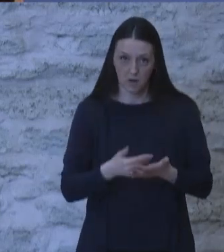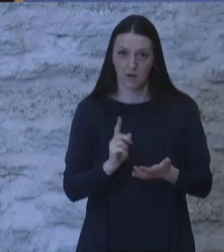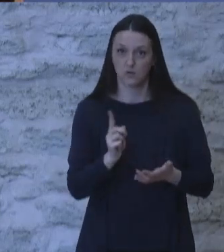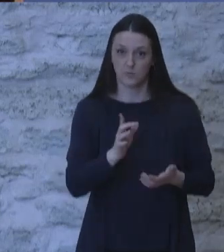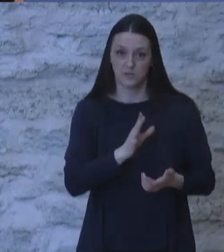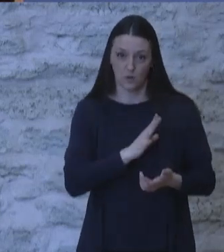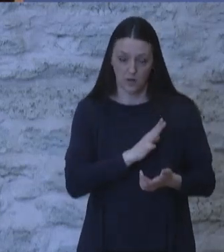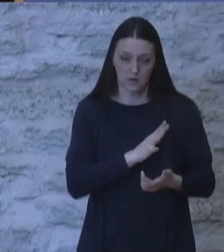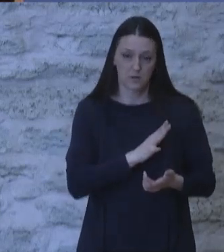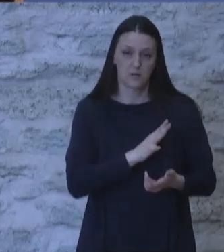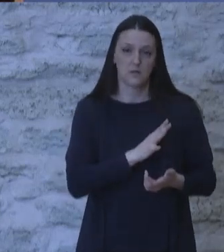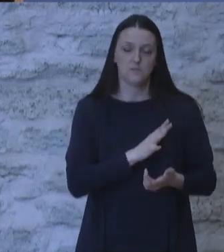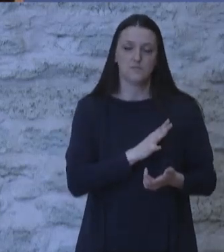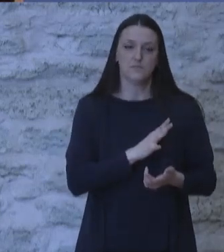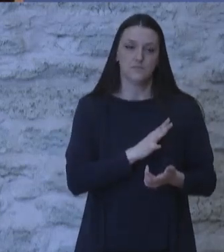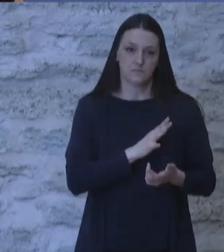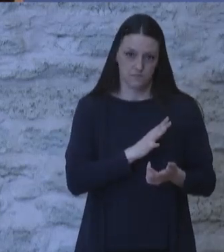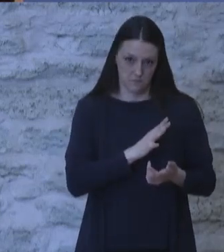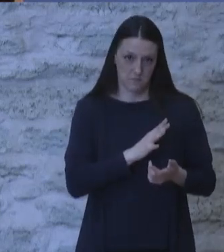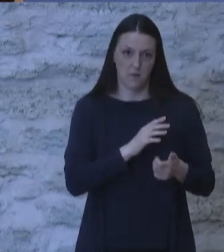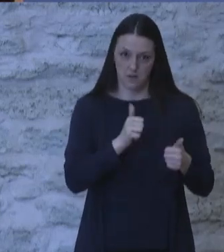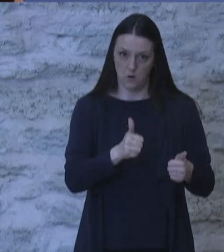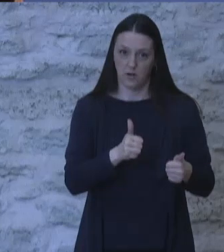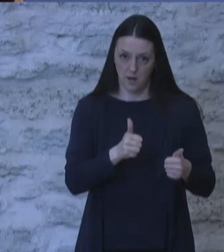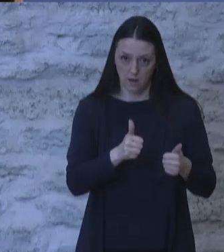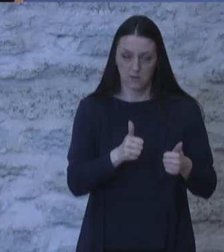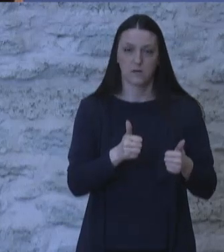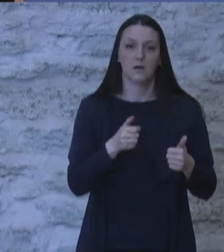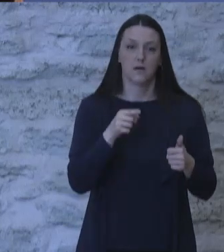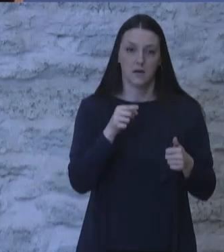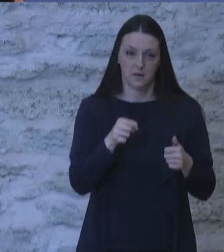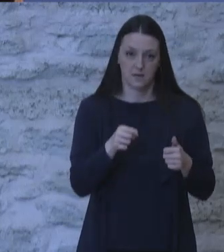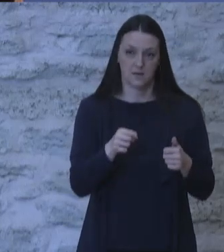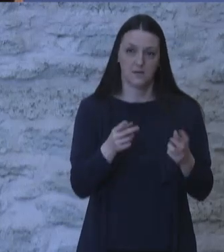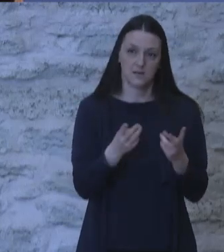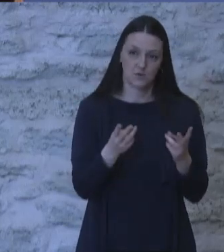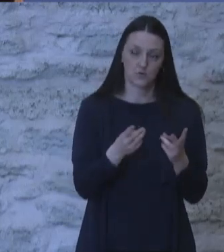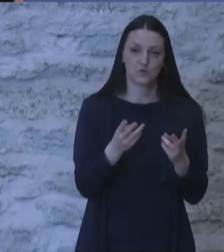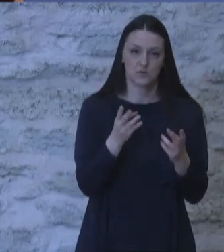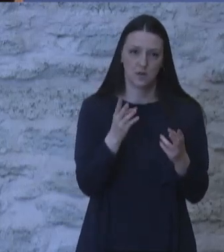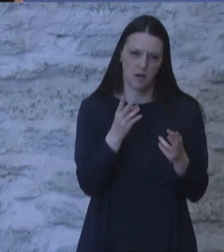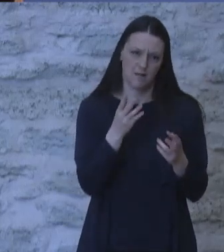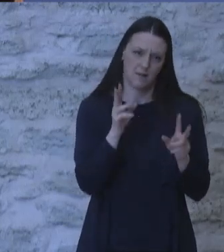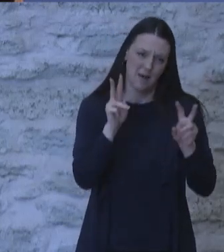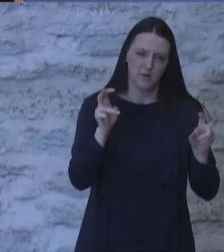konstruktiivseks. Ma arvan, et nende üle me saame arutada.